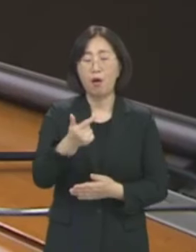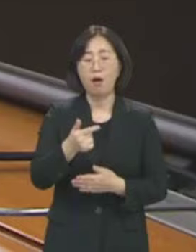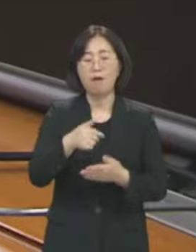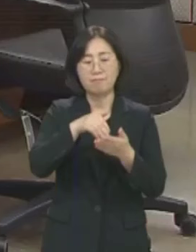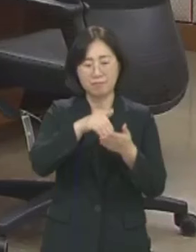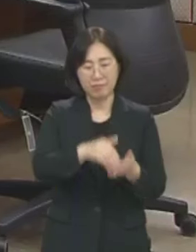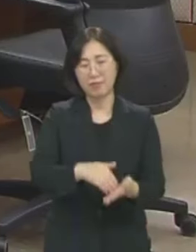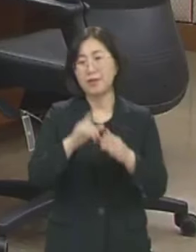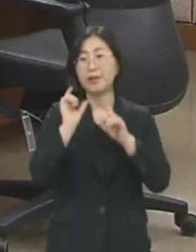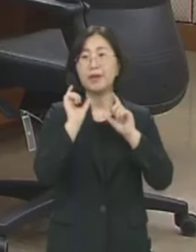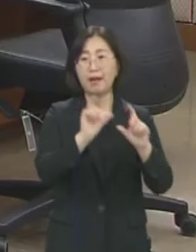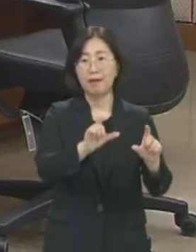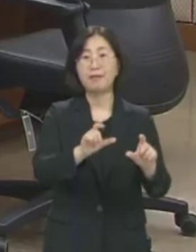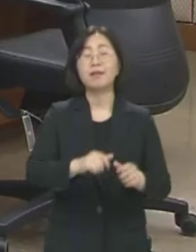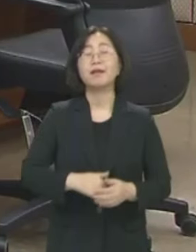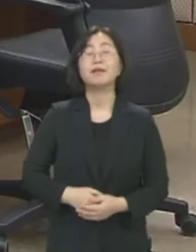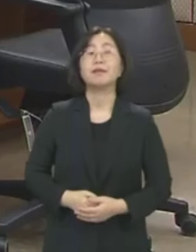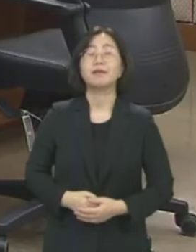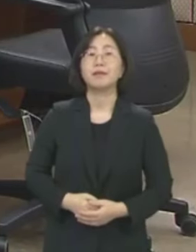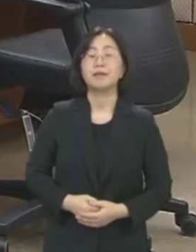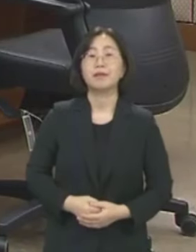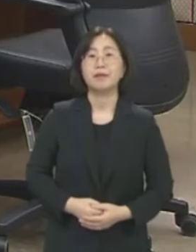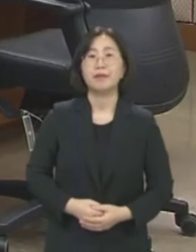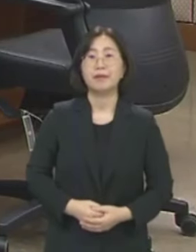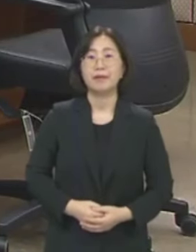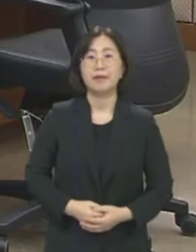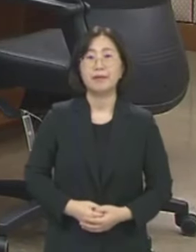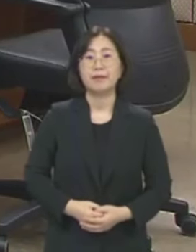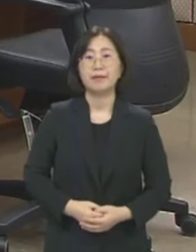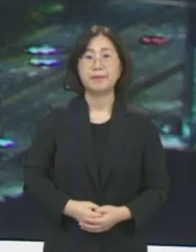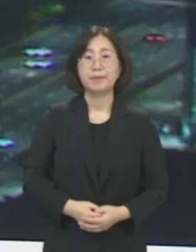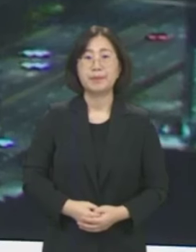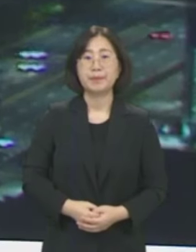선고가 불가피하다며 양형 이유를 설명했습니다.